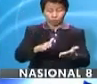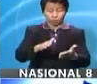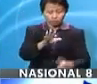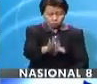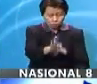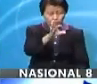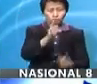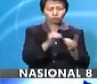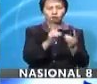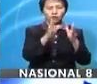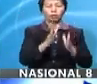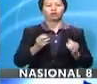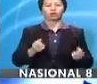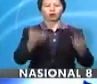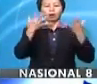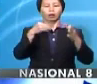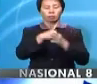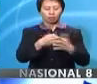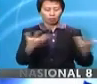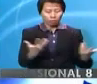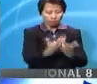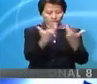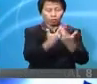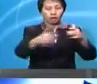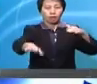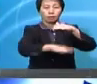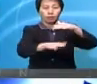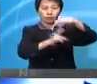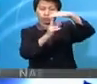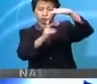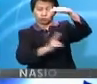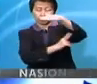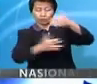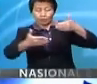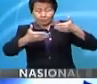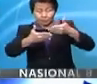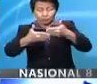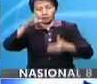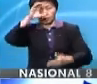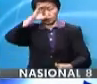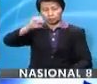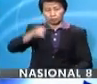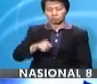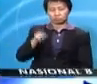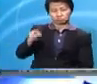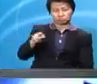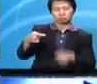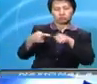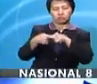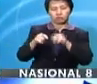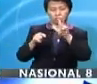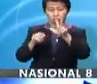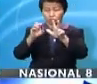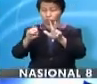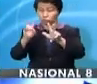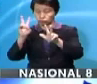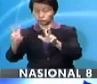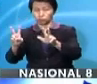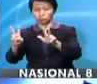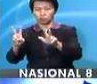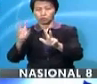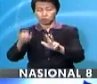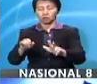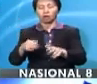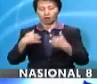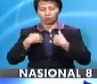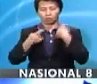ditemui orang ramai di dalam luka di bawah jambatan berhampiran Cyberjaya. Dia didakwa mengikut Seksyen 302 Kanun Keseksaan